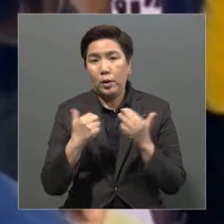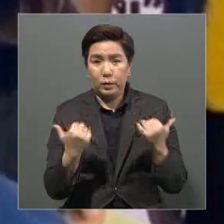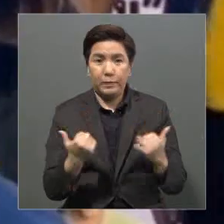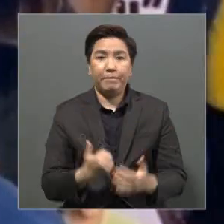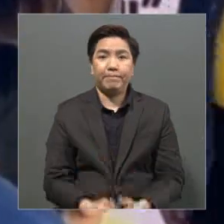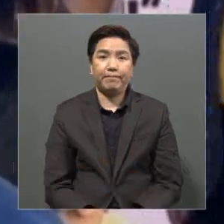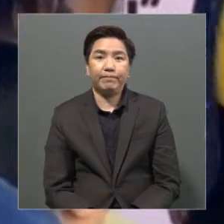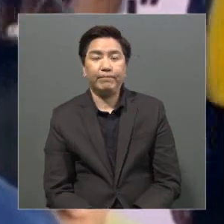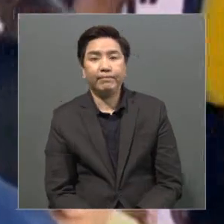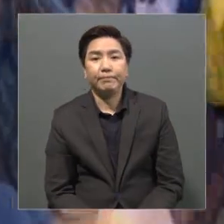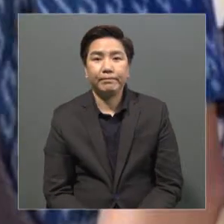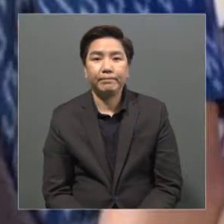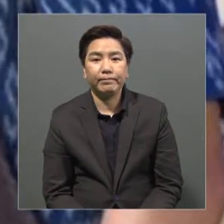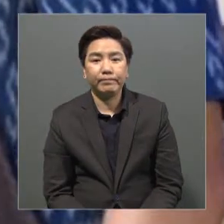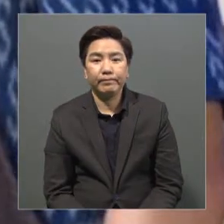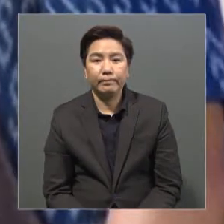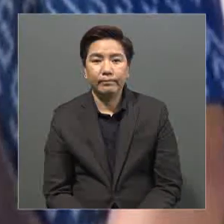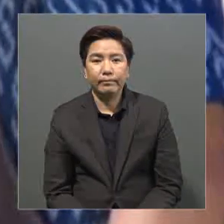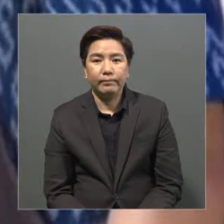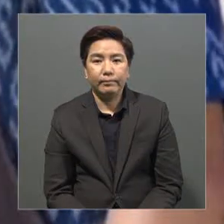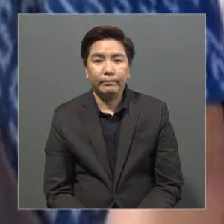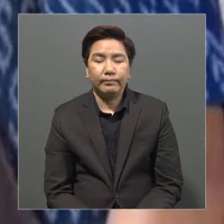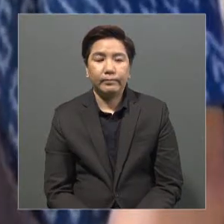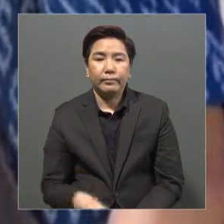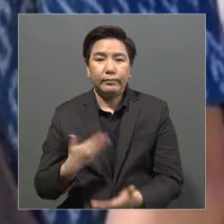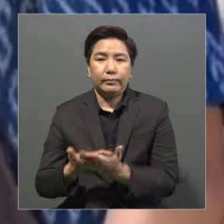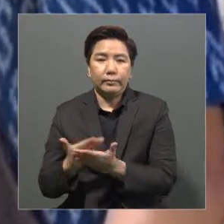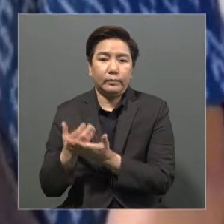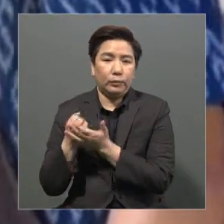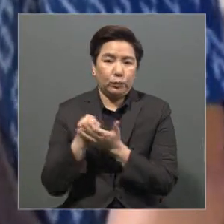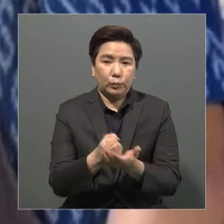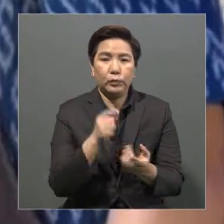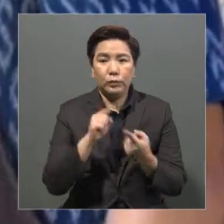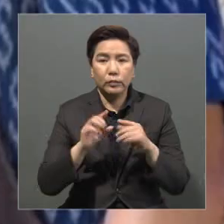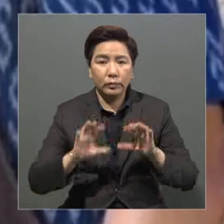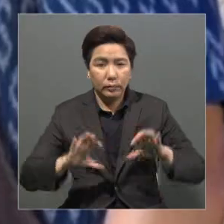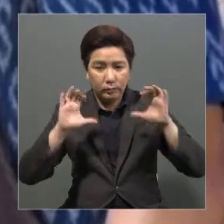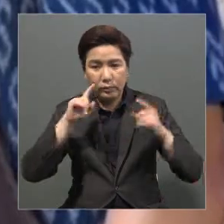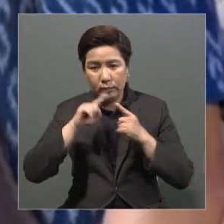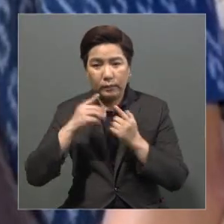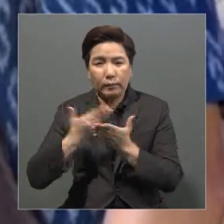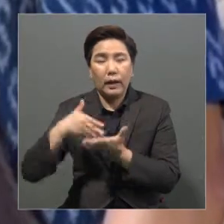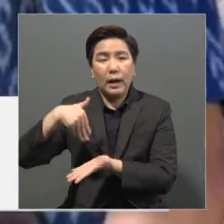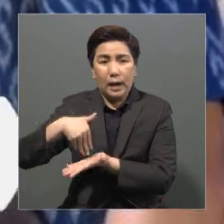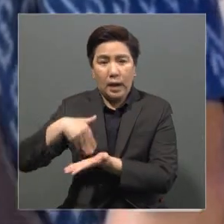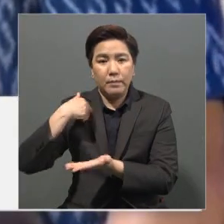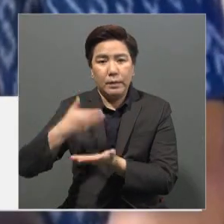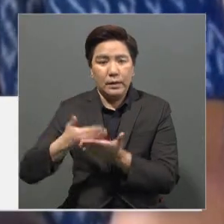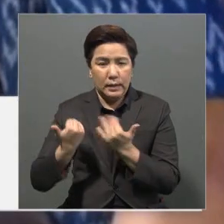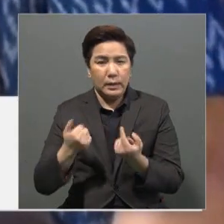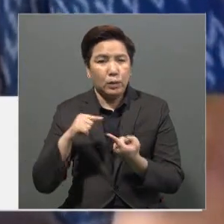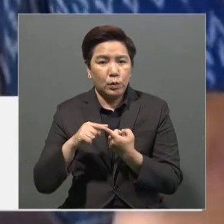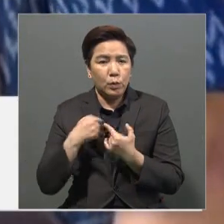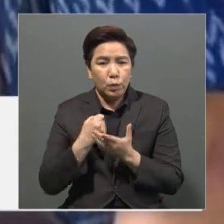กันค่ะในส่วนของเงินช่วยเหลือนะคะจากทางรัฐบาลเองจากบกลาง 3,000กว่าล้านบาทเนี่ย